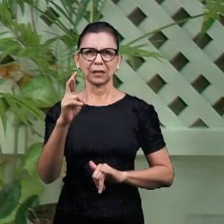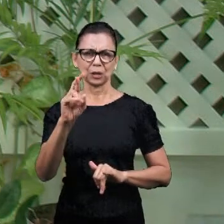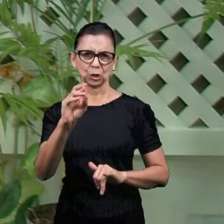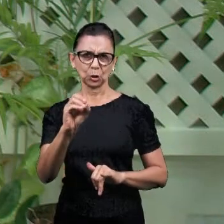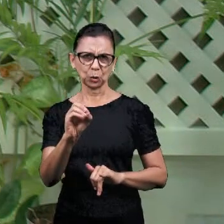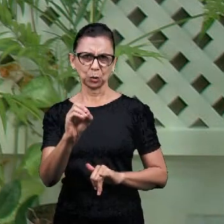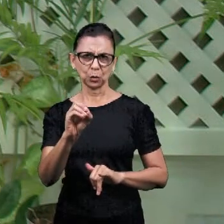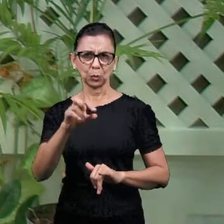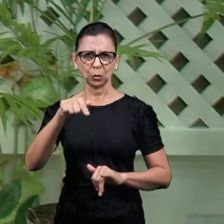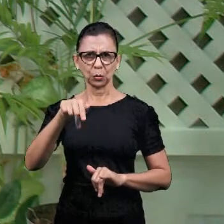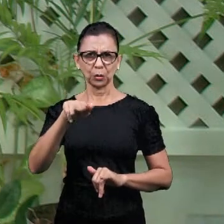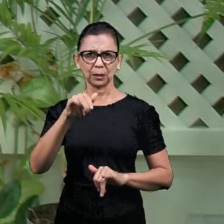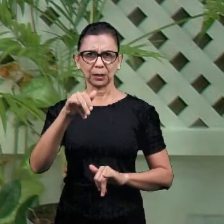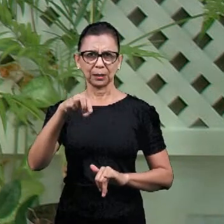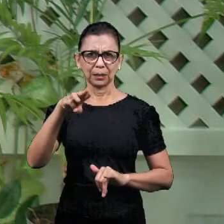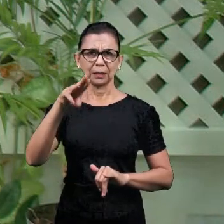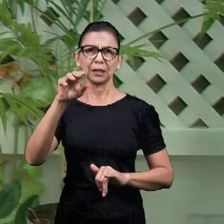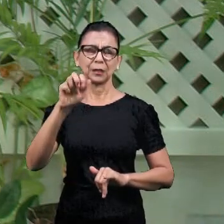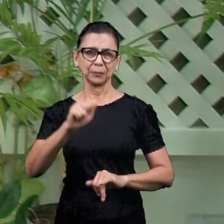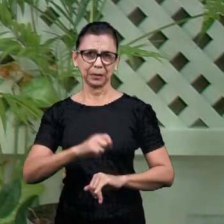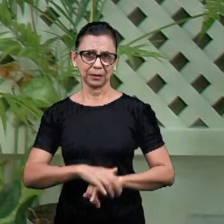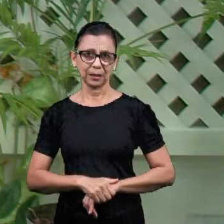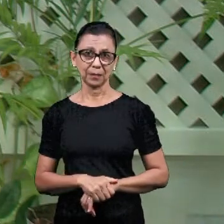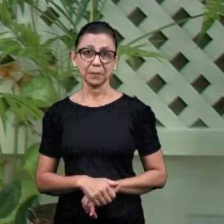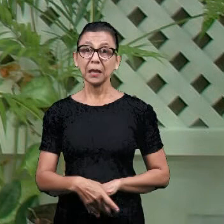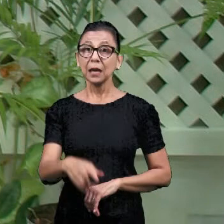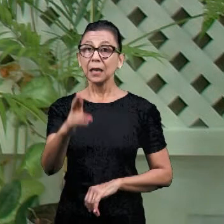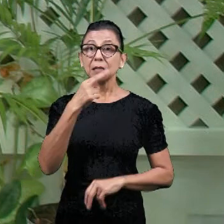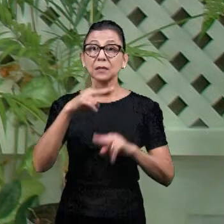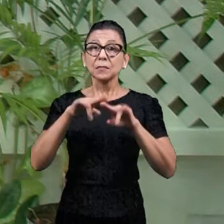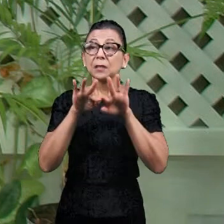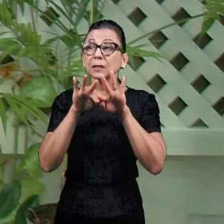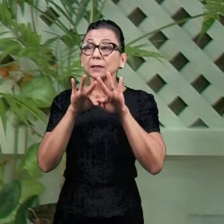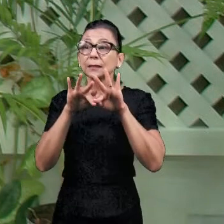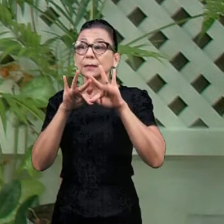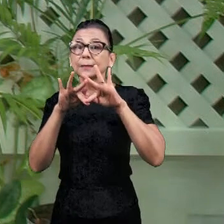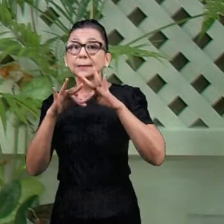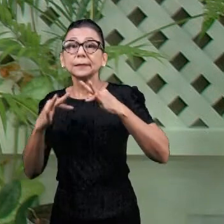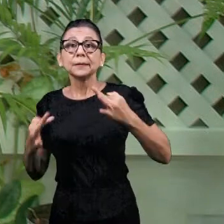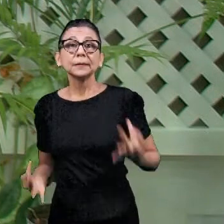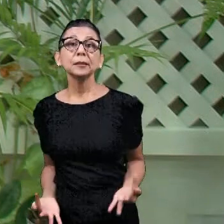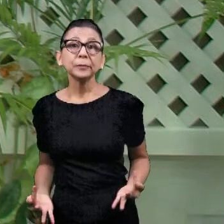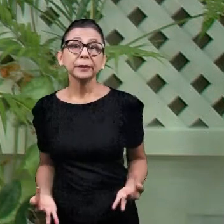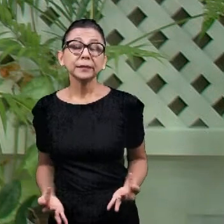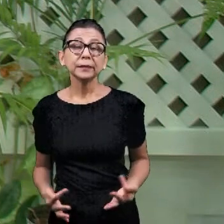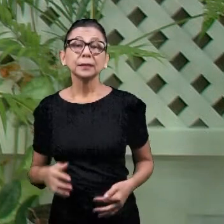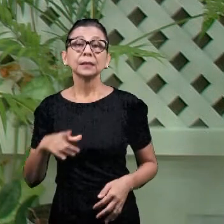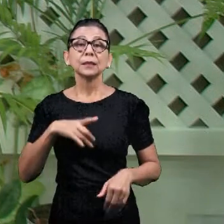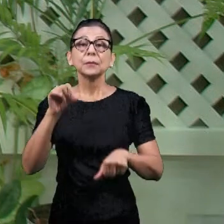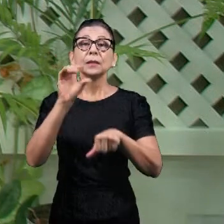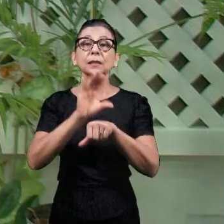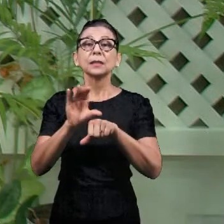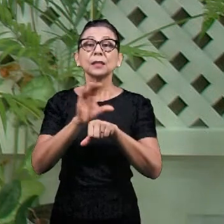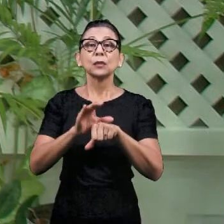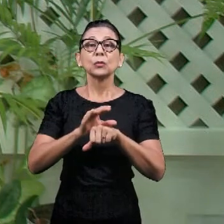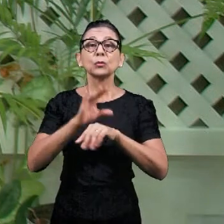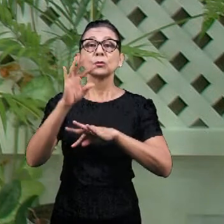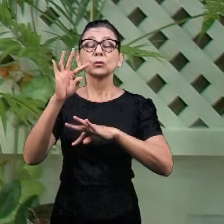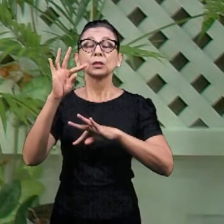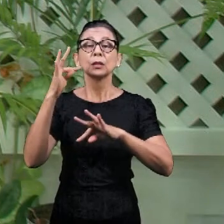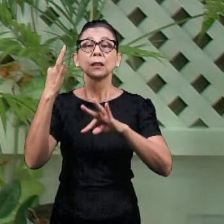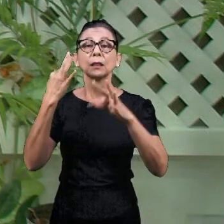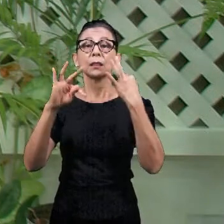d'astrochimie. Ce frère, il a répondu les questions. Il y a un cursus de théologie, professeur